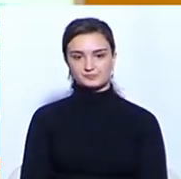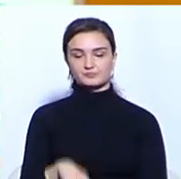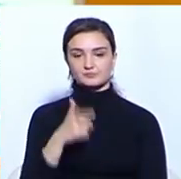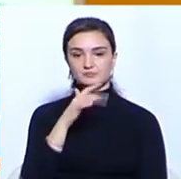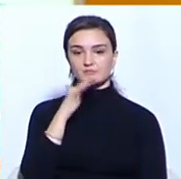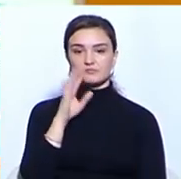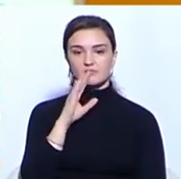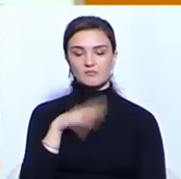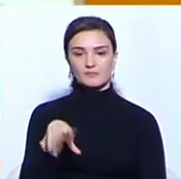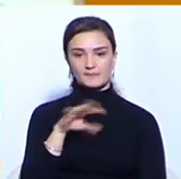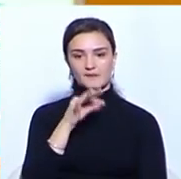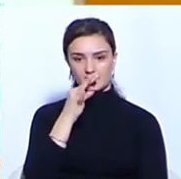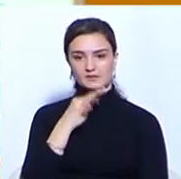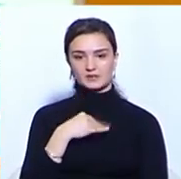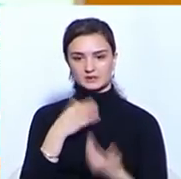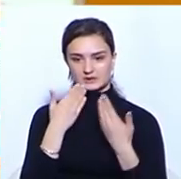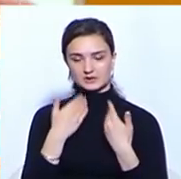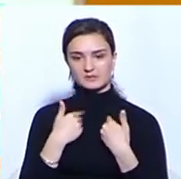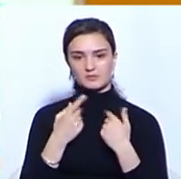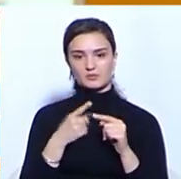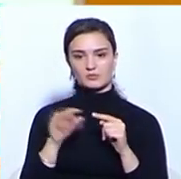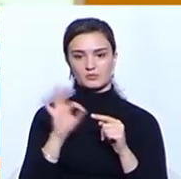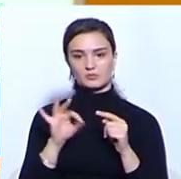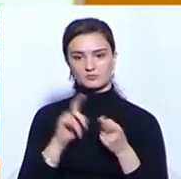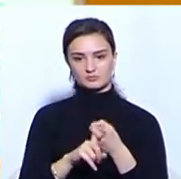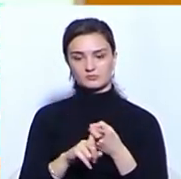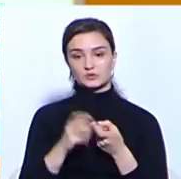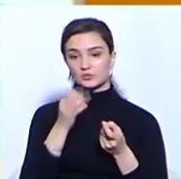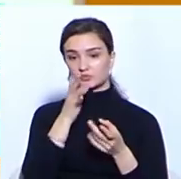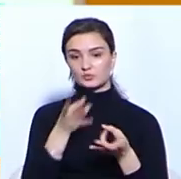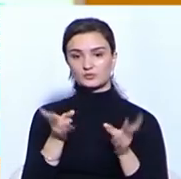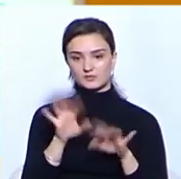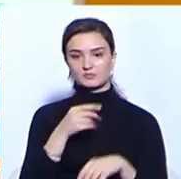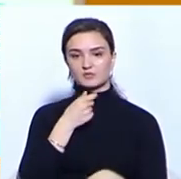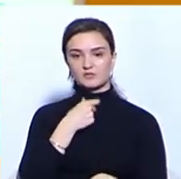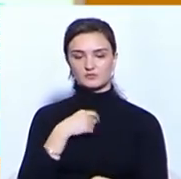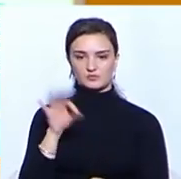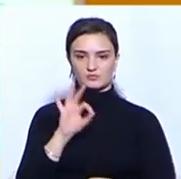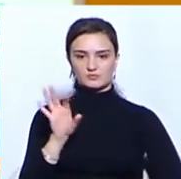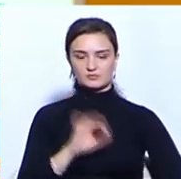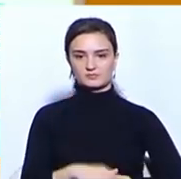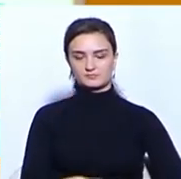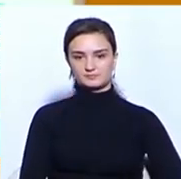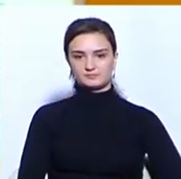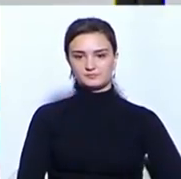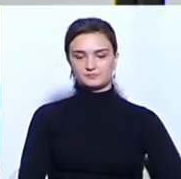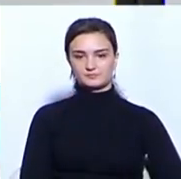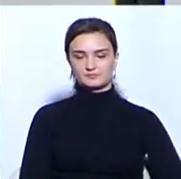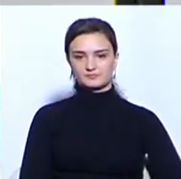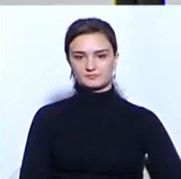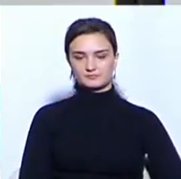ბევრი ქალბატონი გვეკითხება ამასთან დაკავშირებით და მე თუ დაგვრჩება დრო კიდევ საშვილოსნოს გარეორცულობაზე მინდა გკითხოთ. კი